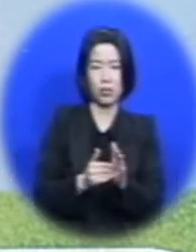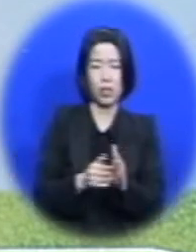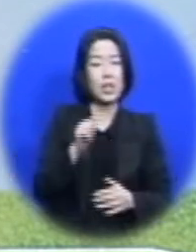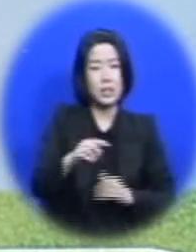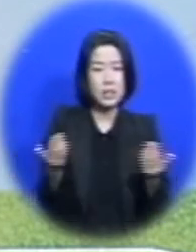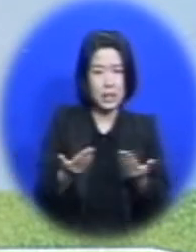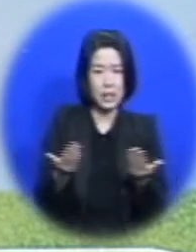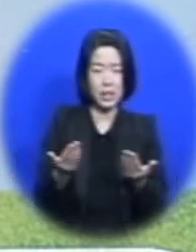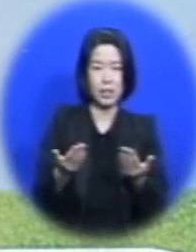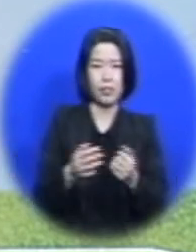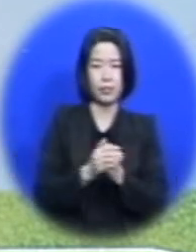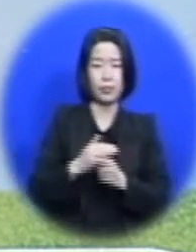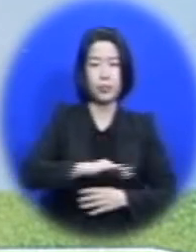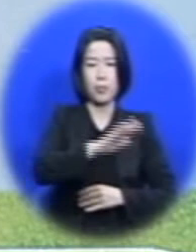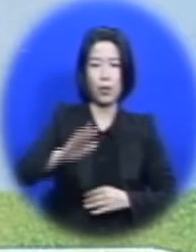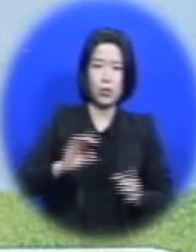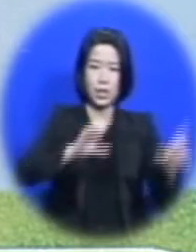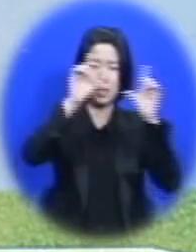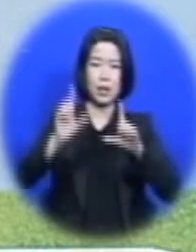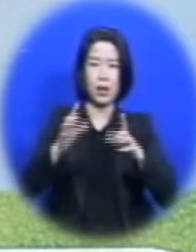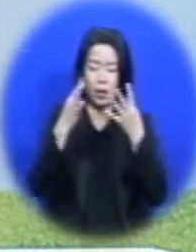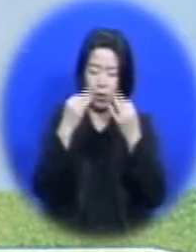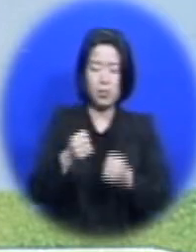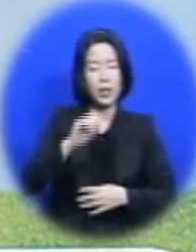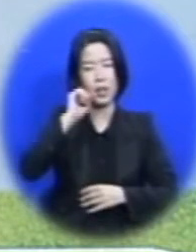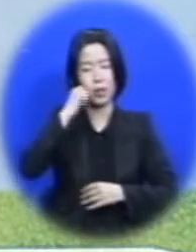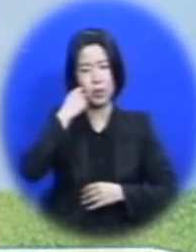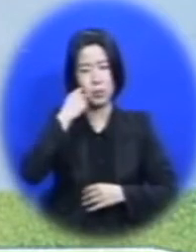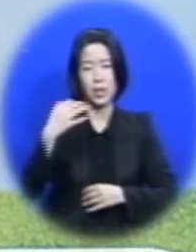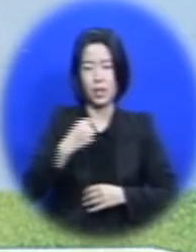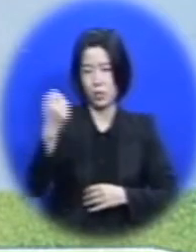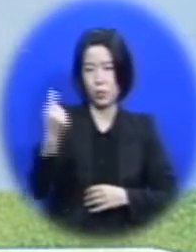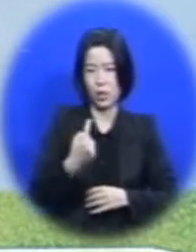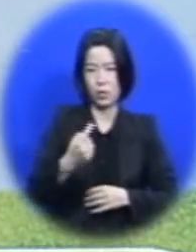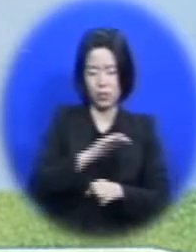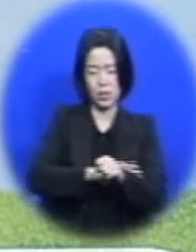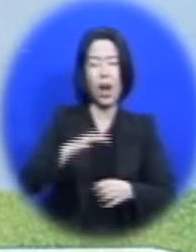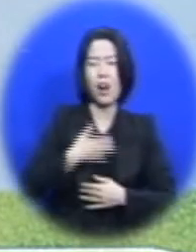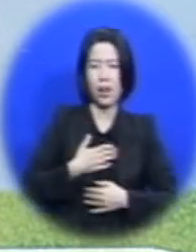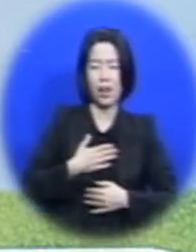그 일이 우리의 삶이 얼마나 어려움을 가져다 온다는 걸 너무나 잘 알지요